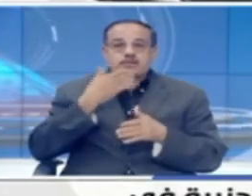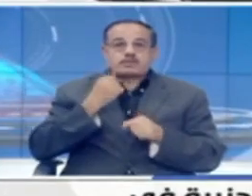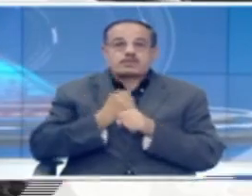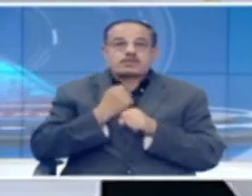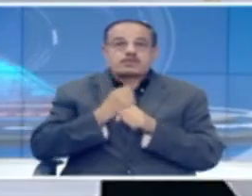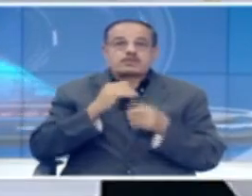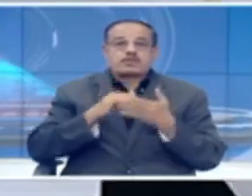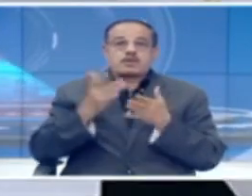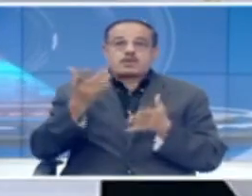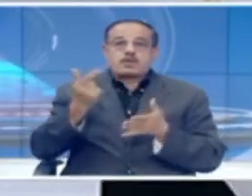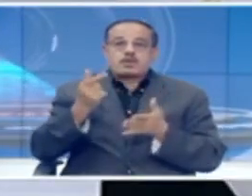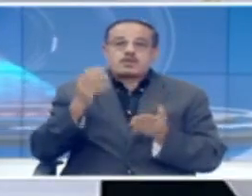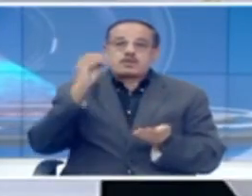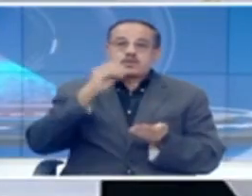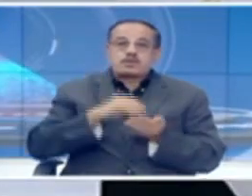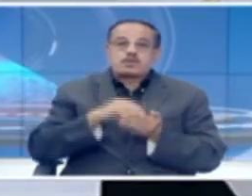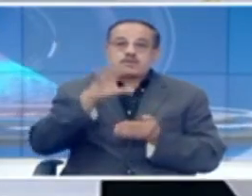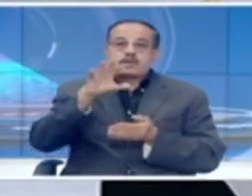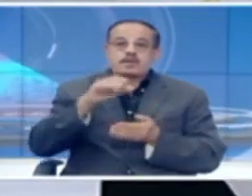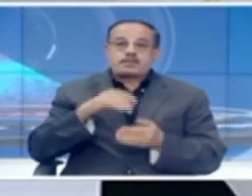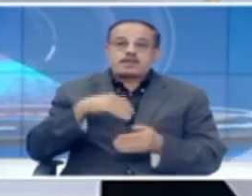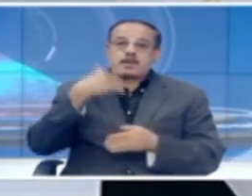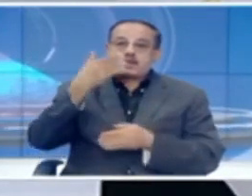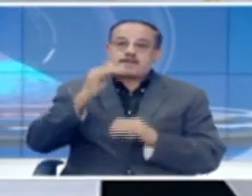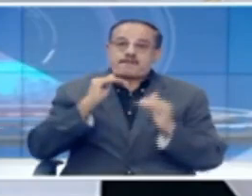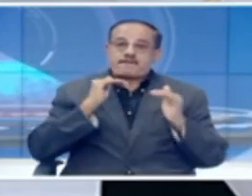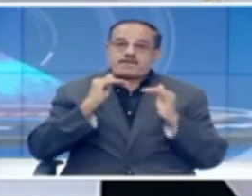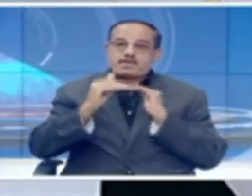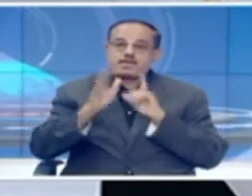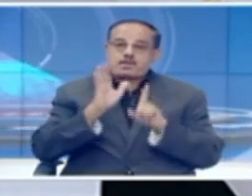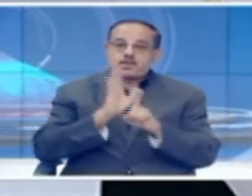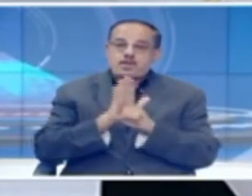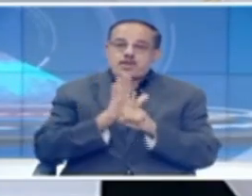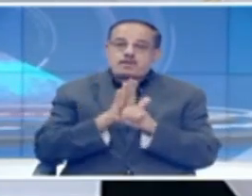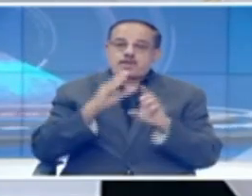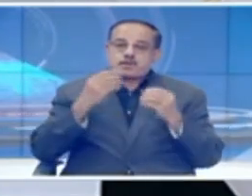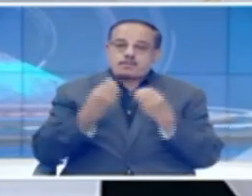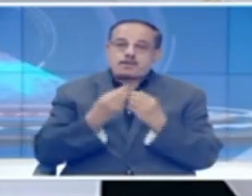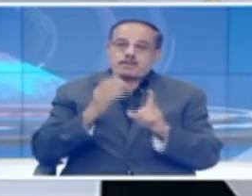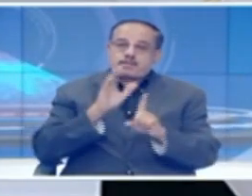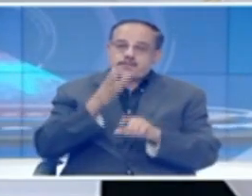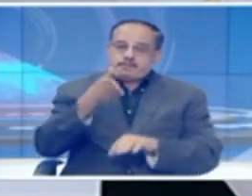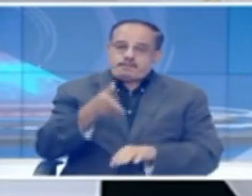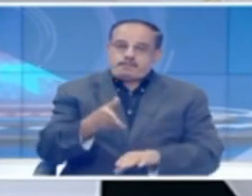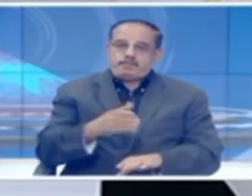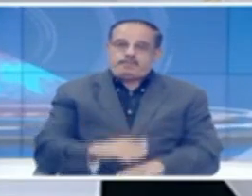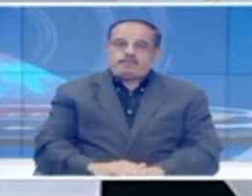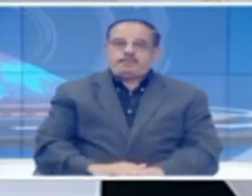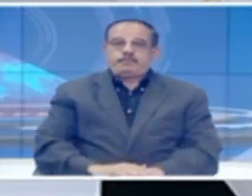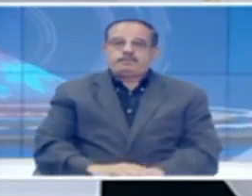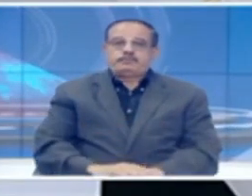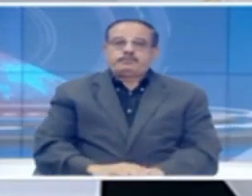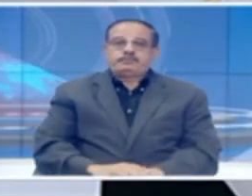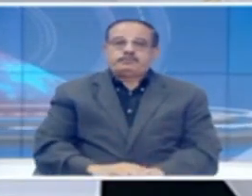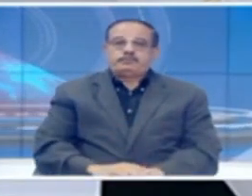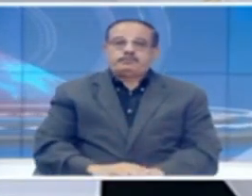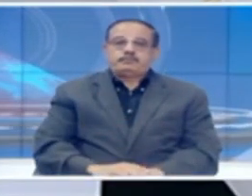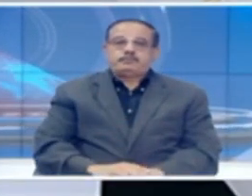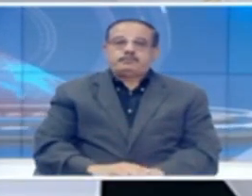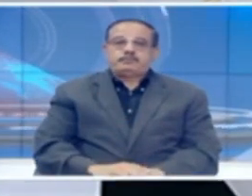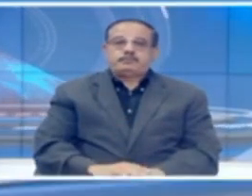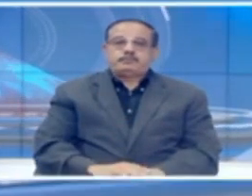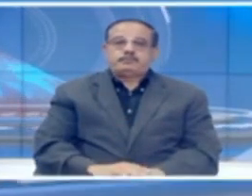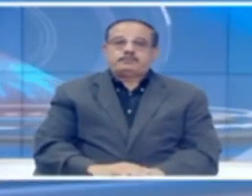أي جهد في مساعدة أشقائها على الوصول ببلادهم إلى بر الأمان.